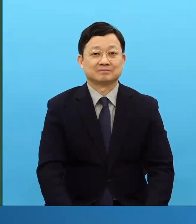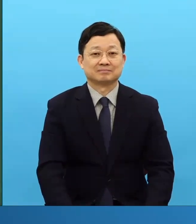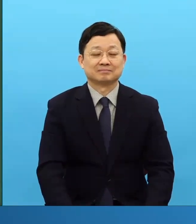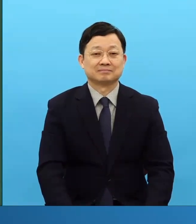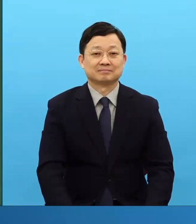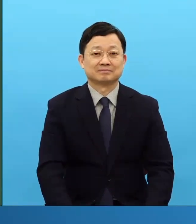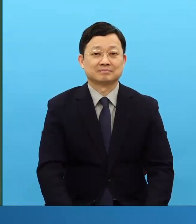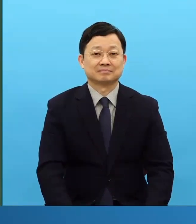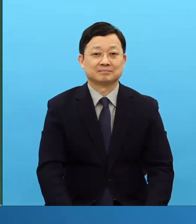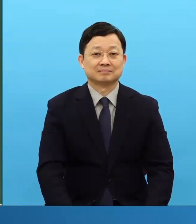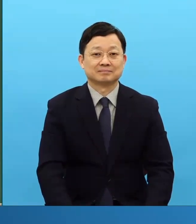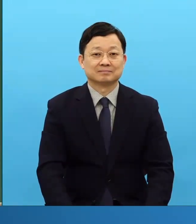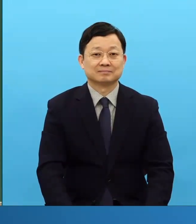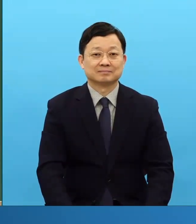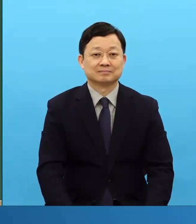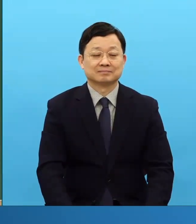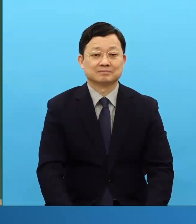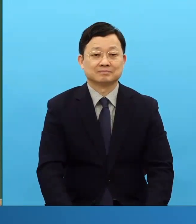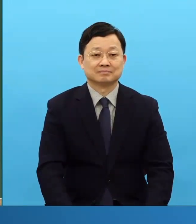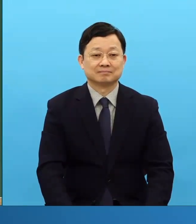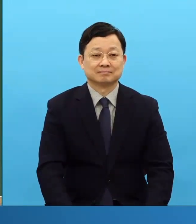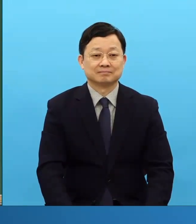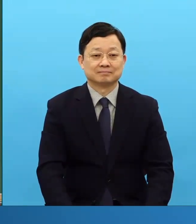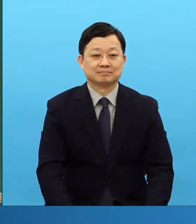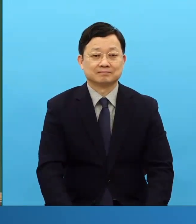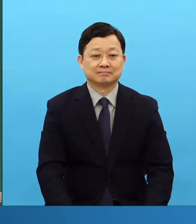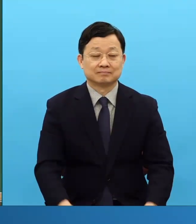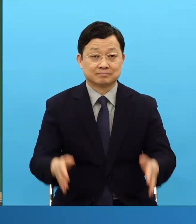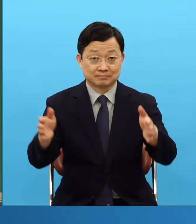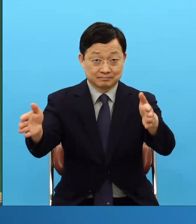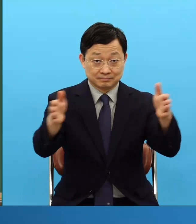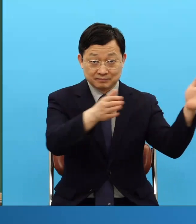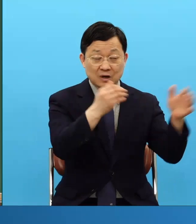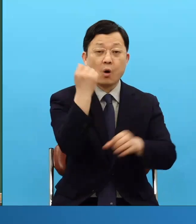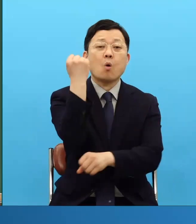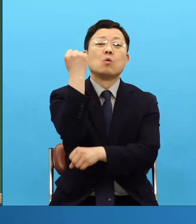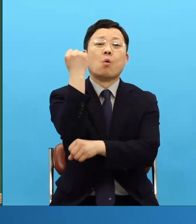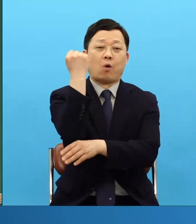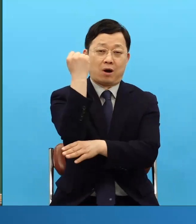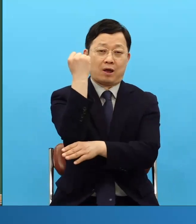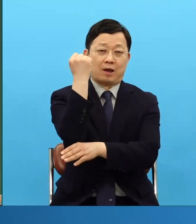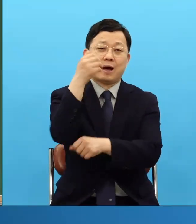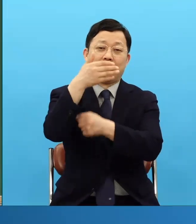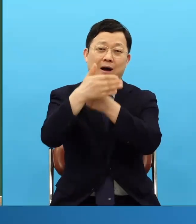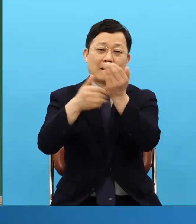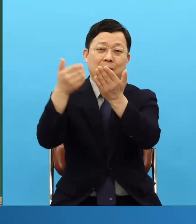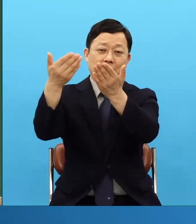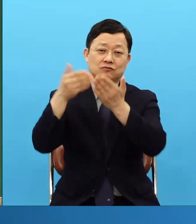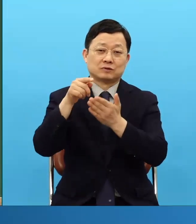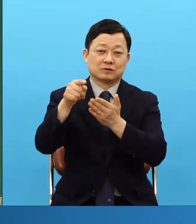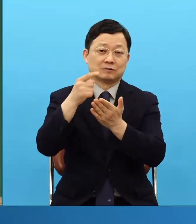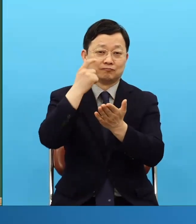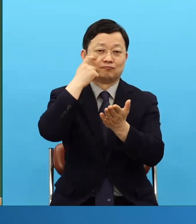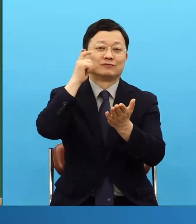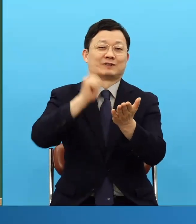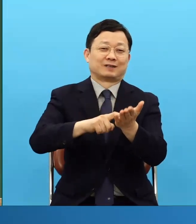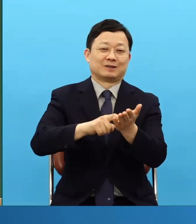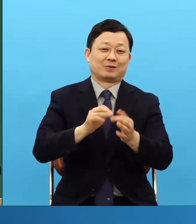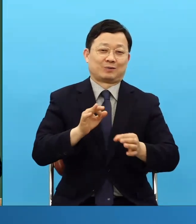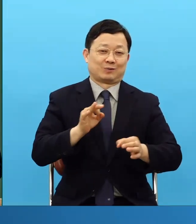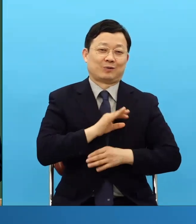그래서 본래 것으로 이제 이 찾아지는 놀라운 게 나오죠. Then you see the amazing thing of finding what you were originally